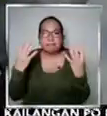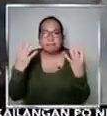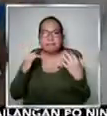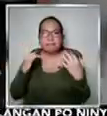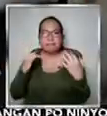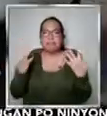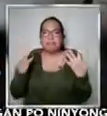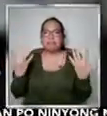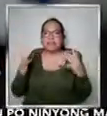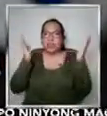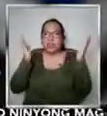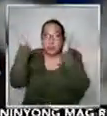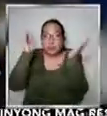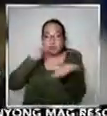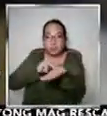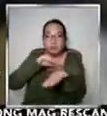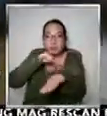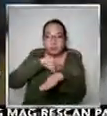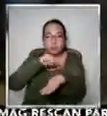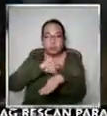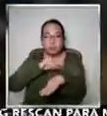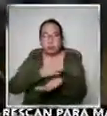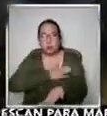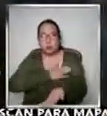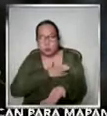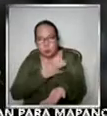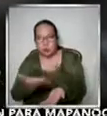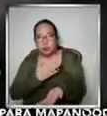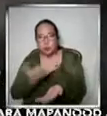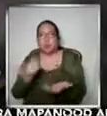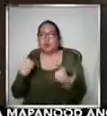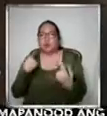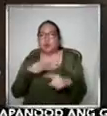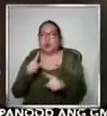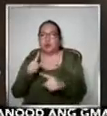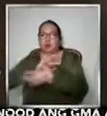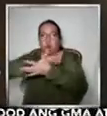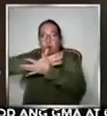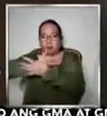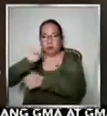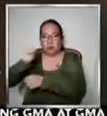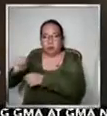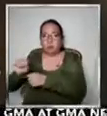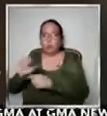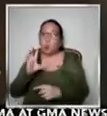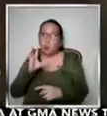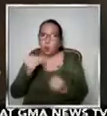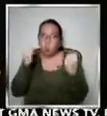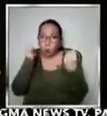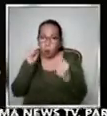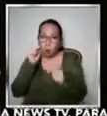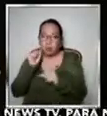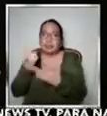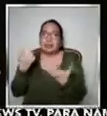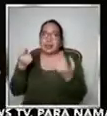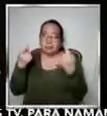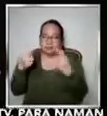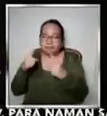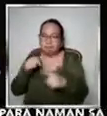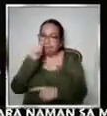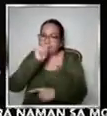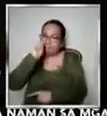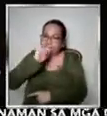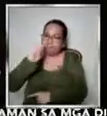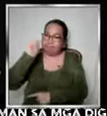ang mas malapitan at mas madalas na humarap sa mga pasyenteng may COVID-19. Makapagpapatunay dyan sina Justin at Jen